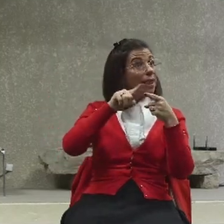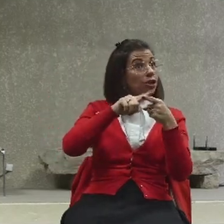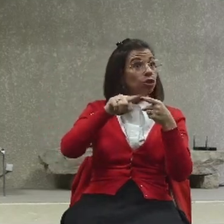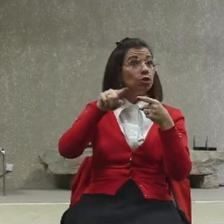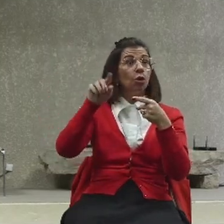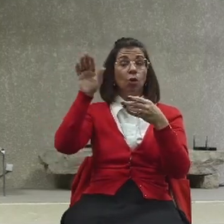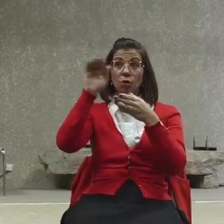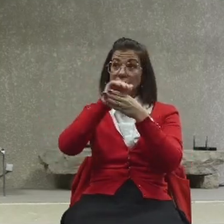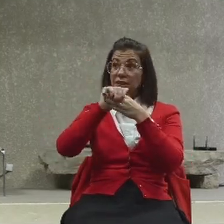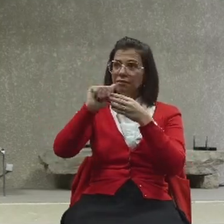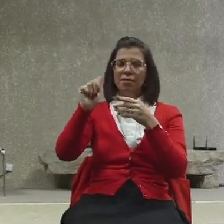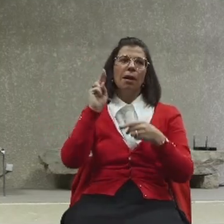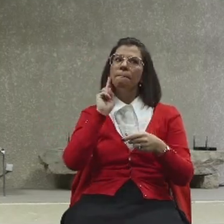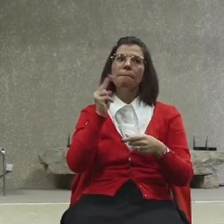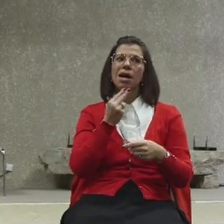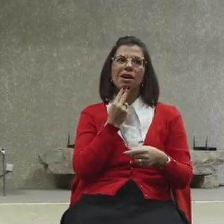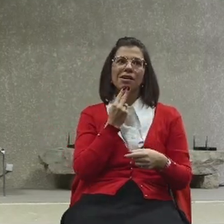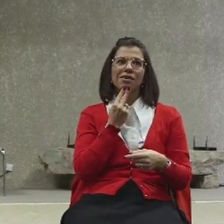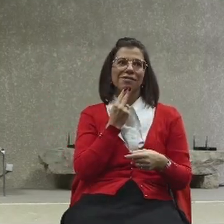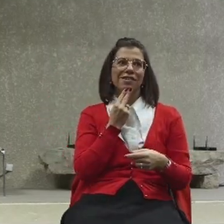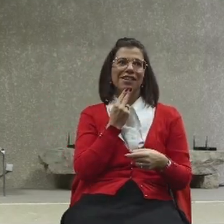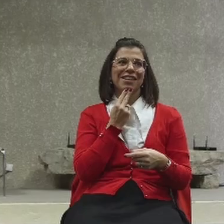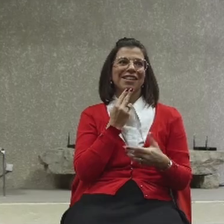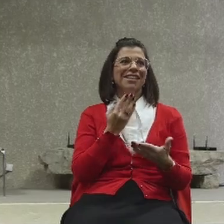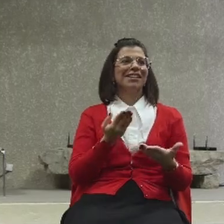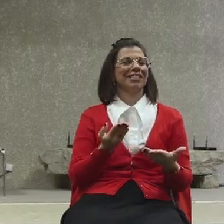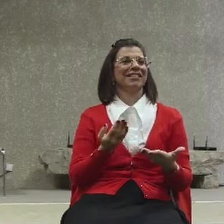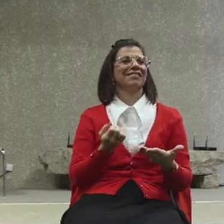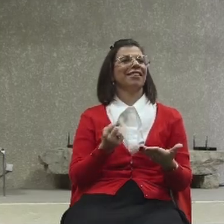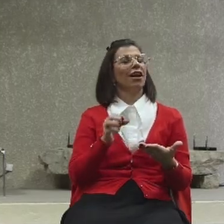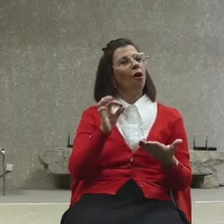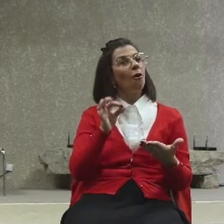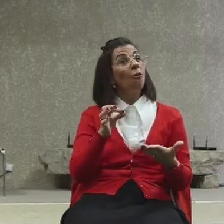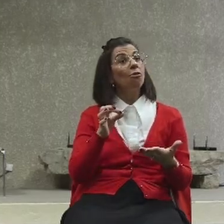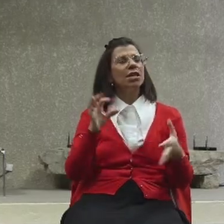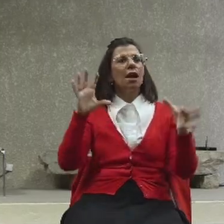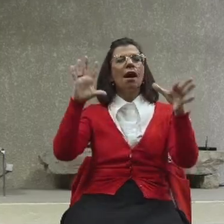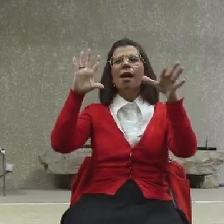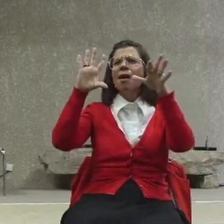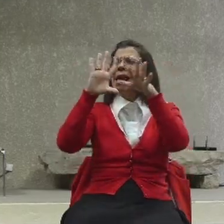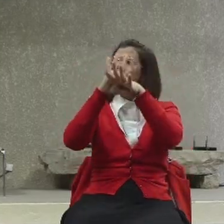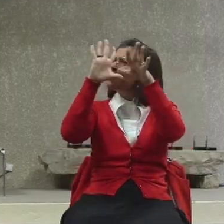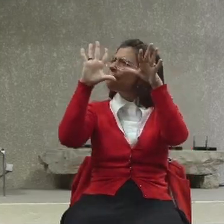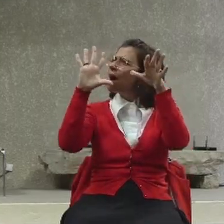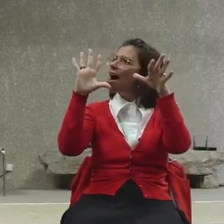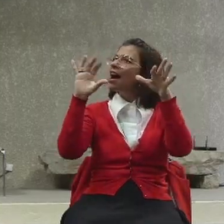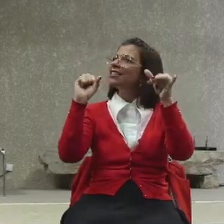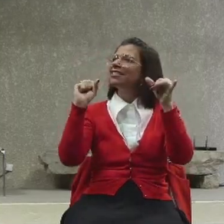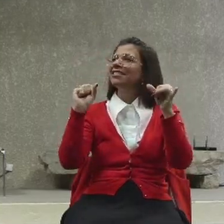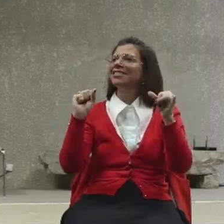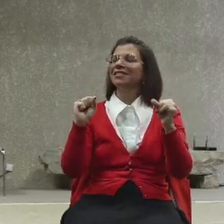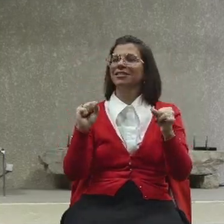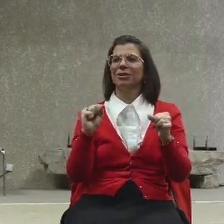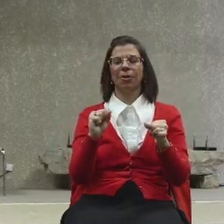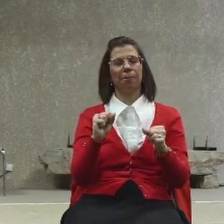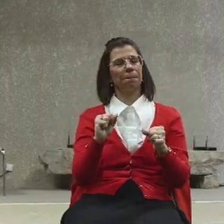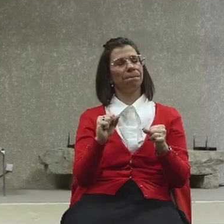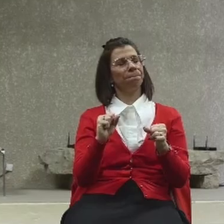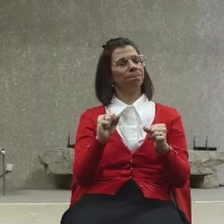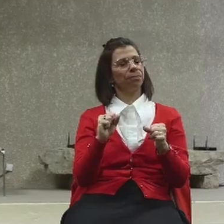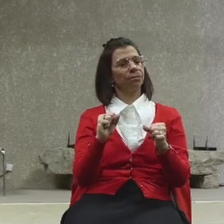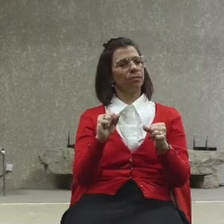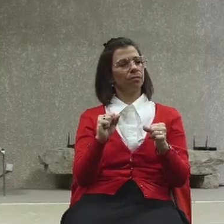peut-être vos enfants ou votre épouse ou votre femme, il y a eu une petite prise de bec, avant d'aller à l'église,